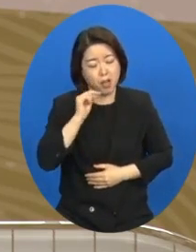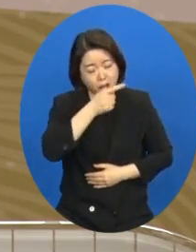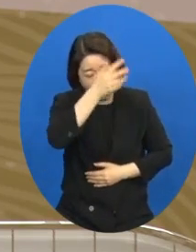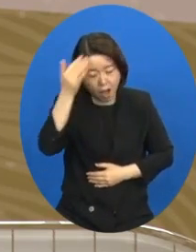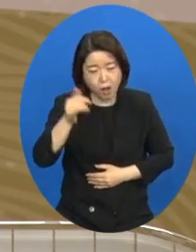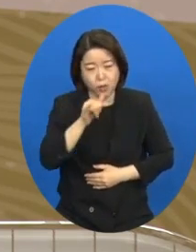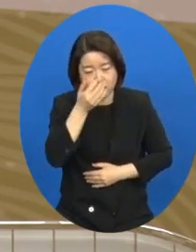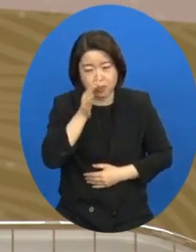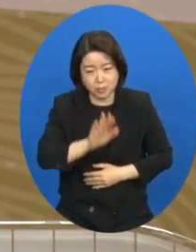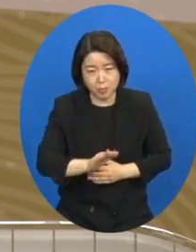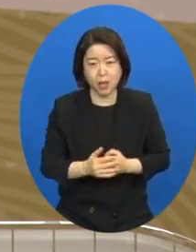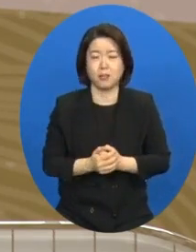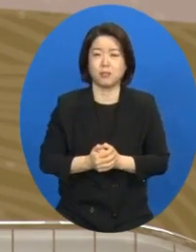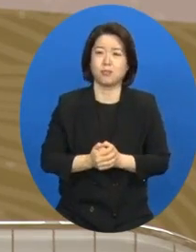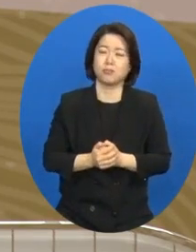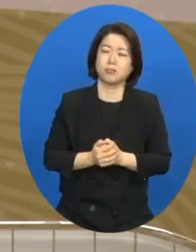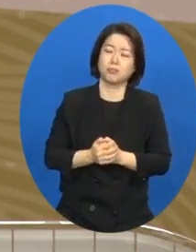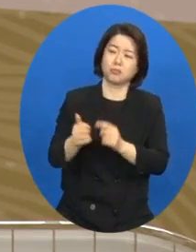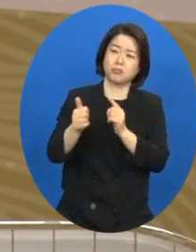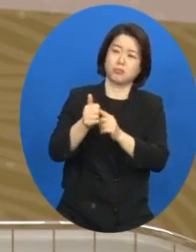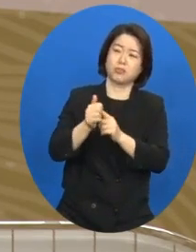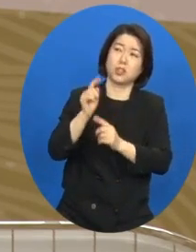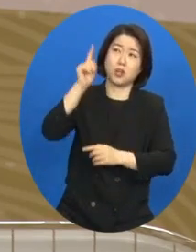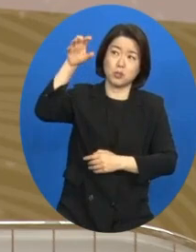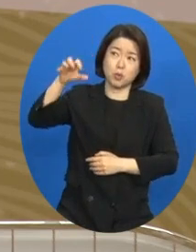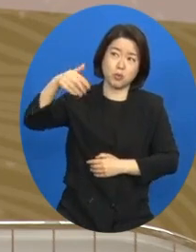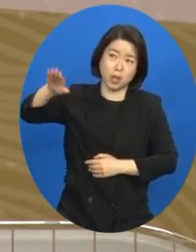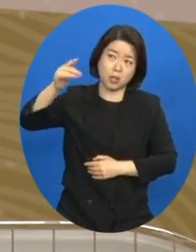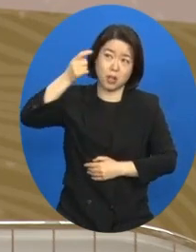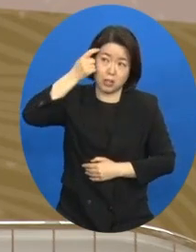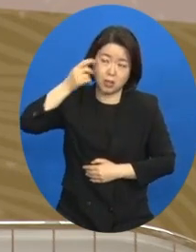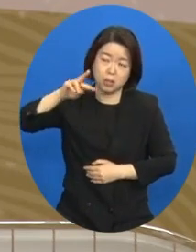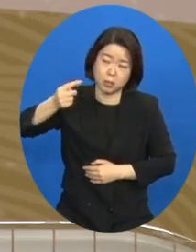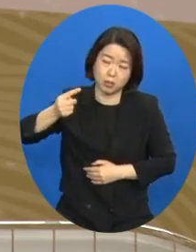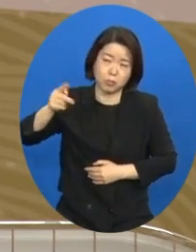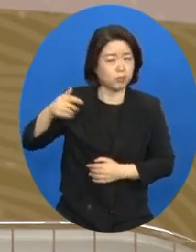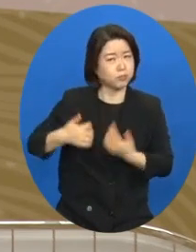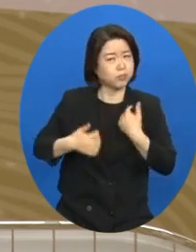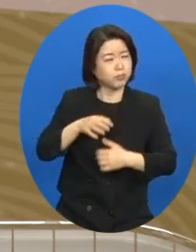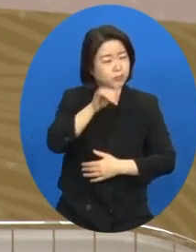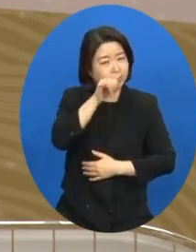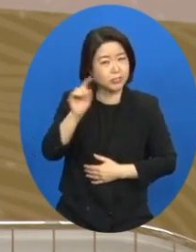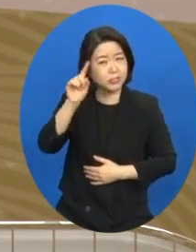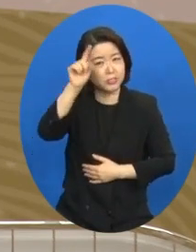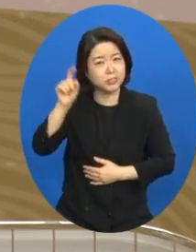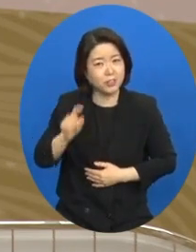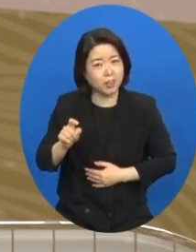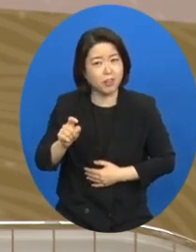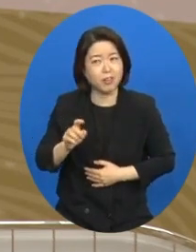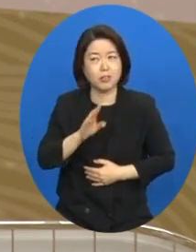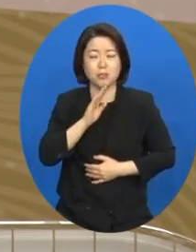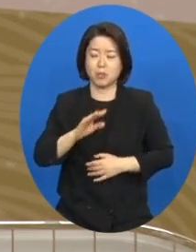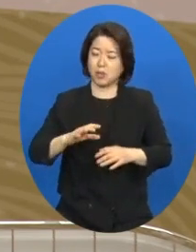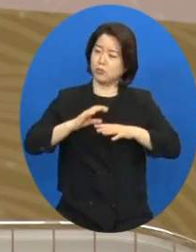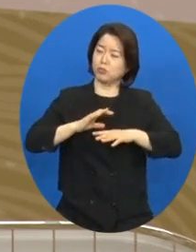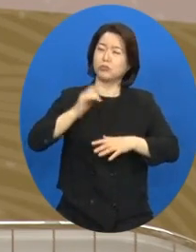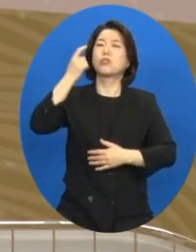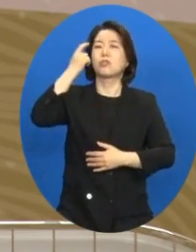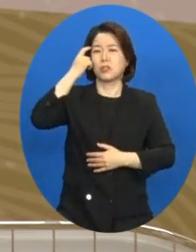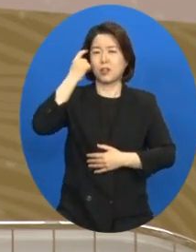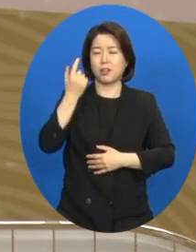하더라도 그는 기쁠 까요 저는 너무 너무 두려울 것이라고 생각